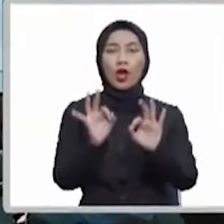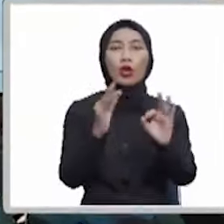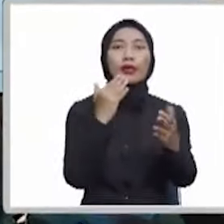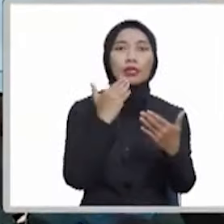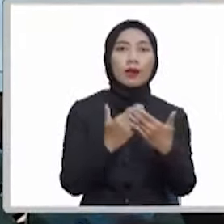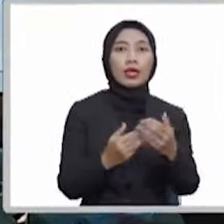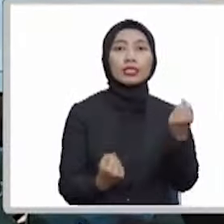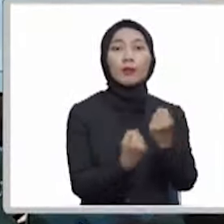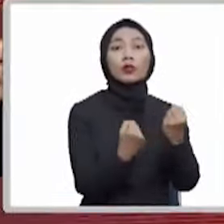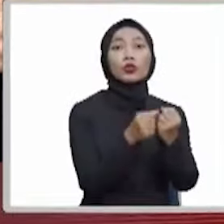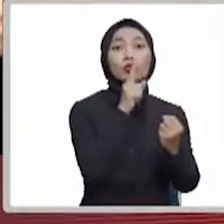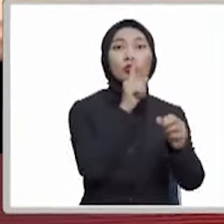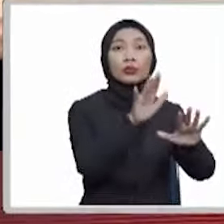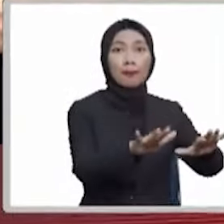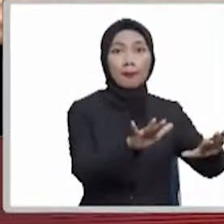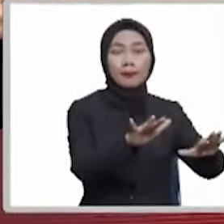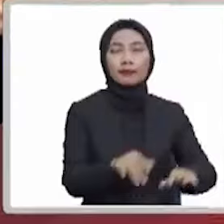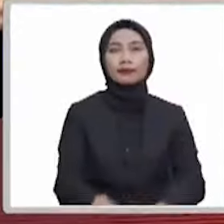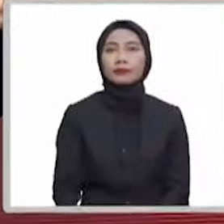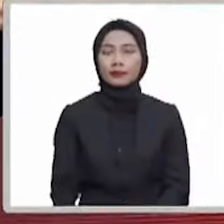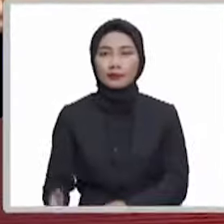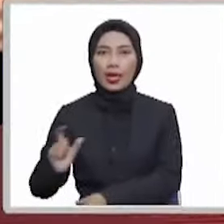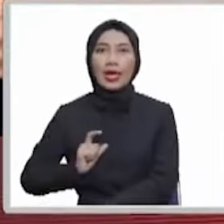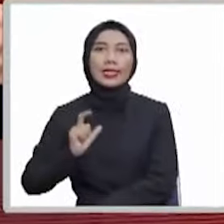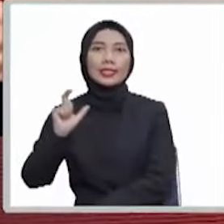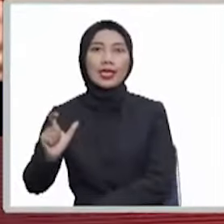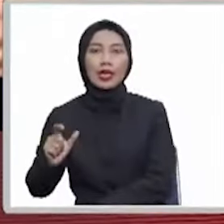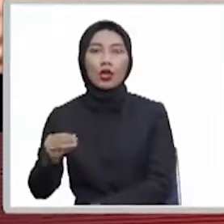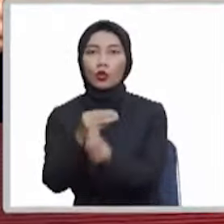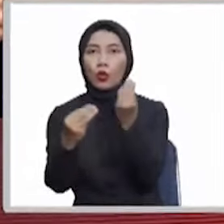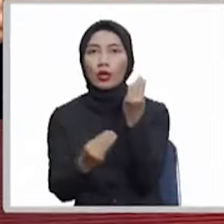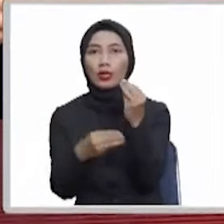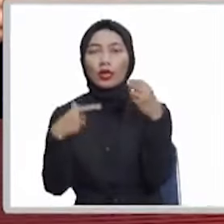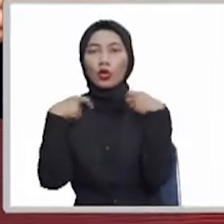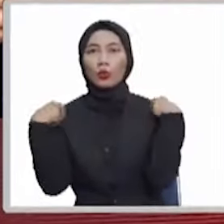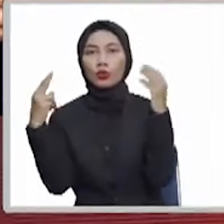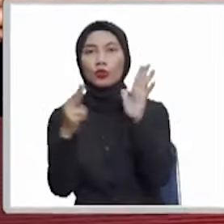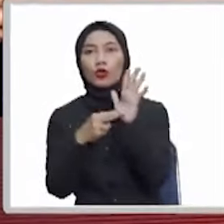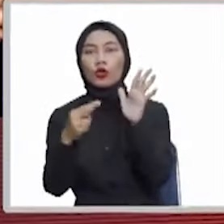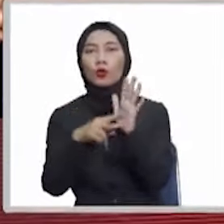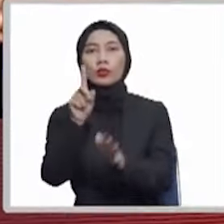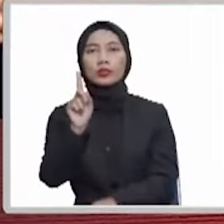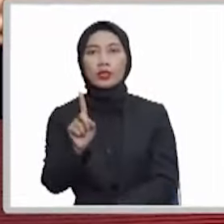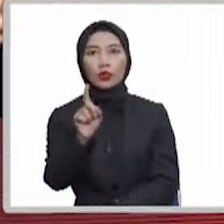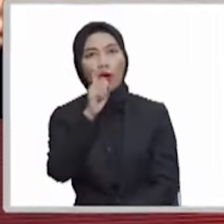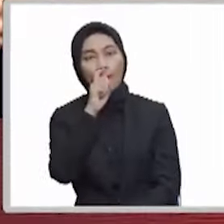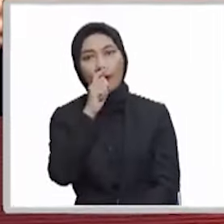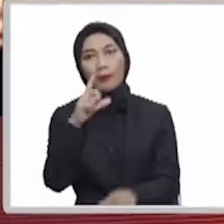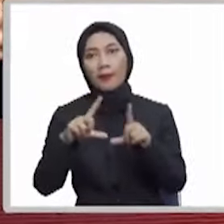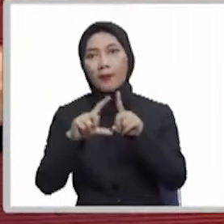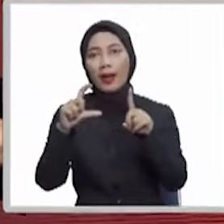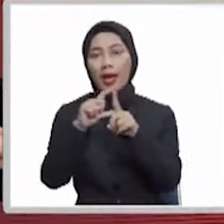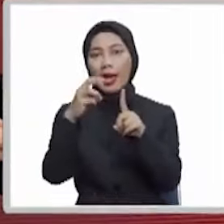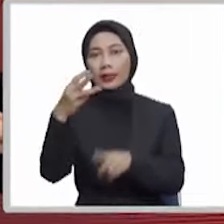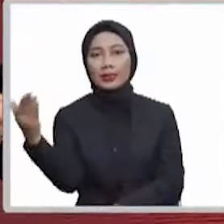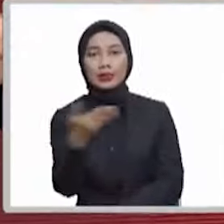untuk tetap tenang. Dan kami persilakan kepada calon wakil gubernur nomor urut 1, Bapak Ade Sumardi untuk merespon jawaban dari calon